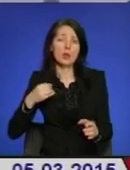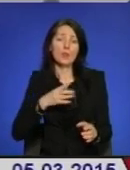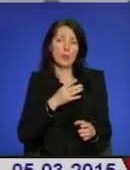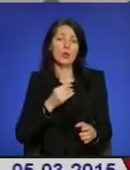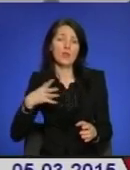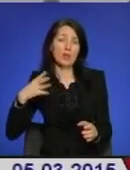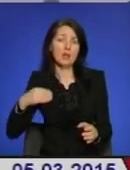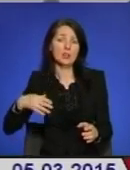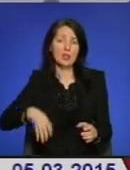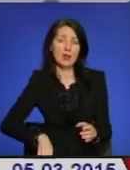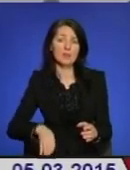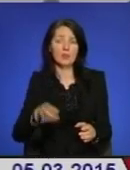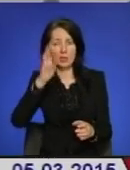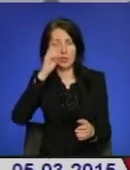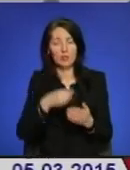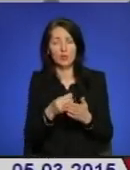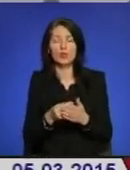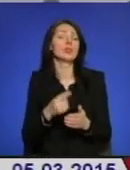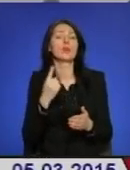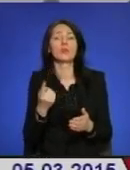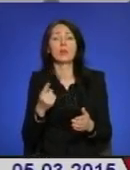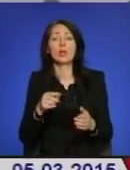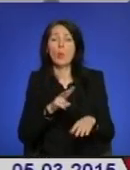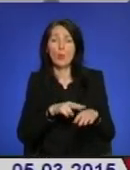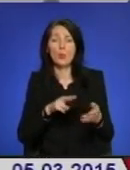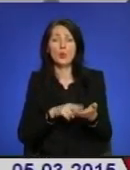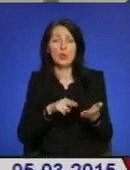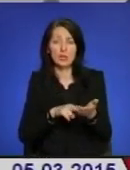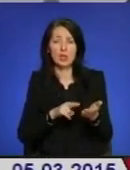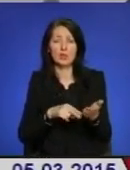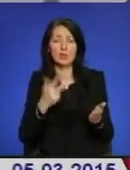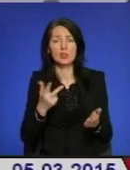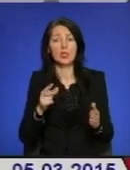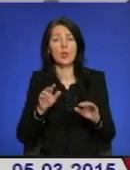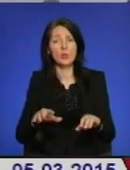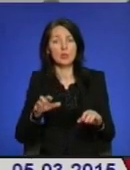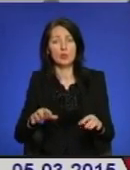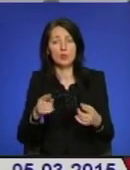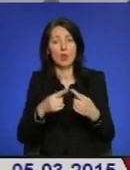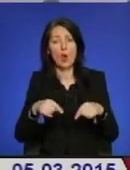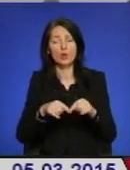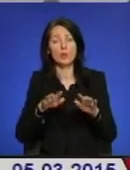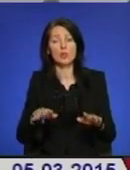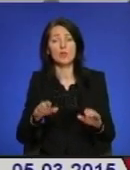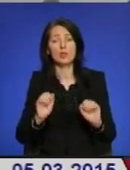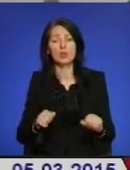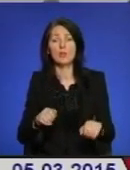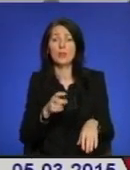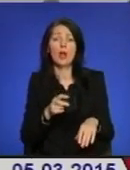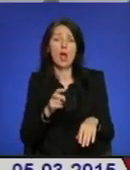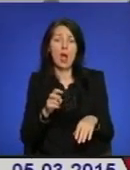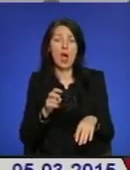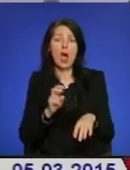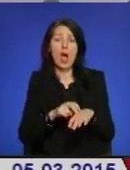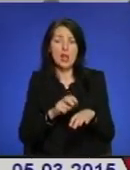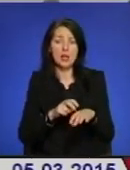один податківець, 3 посадовці органів місцевої влади, лікар медико-соціальної експертної комісії